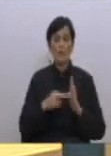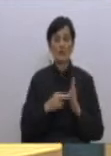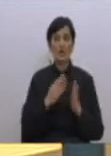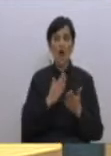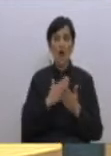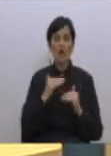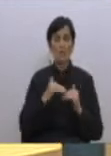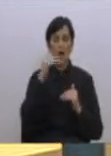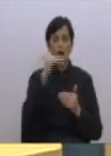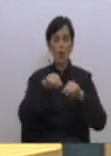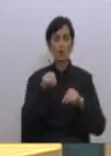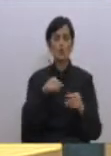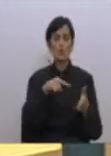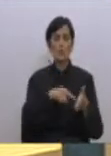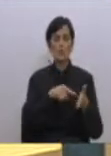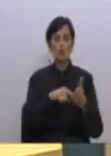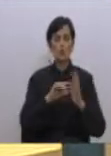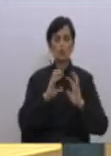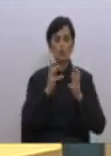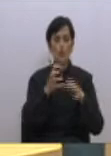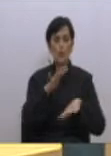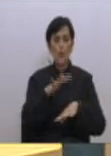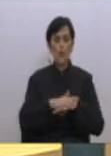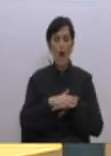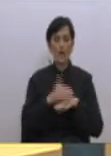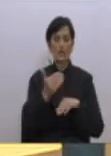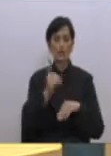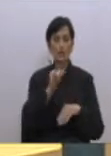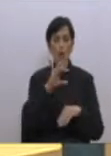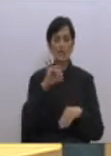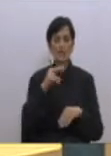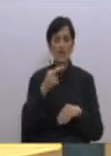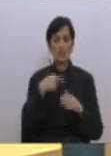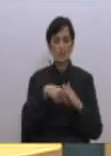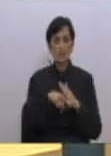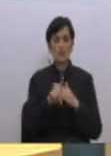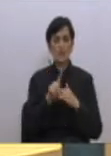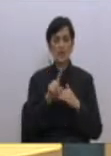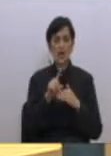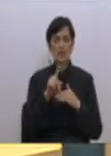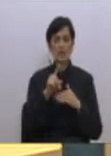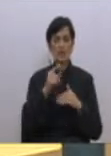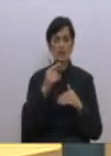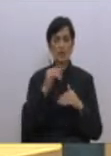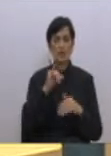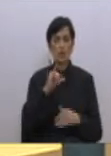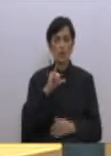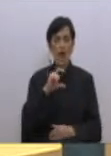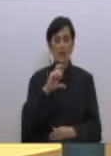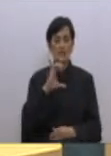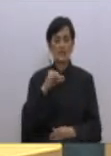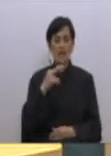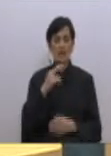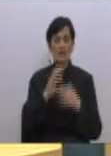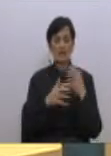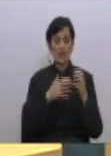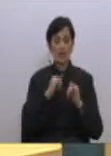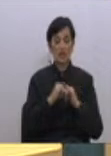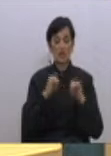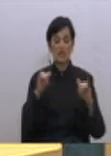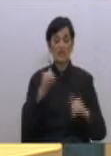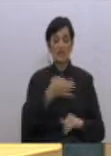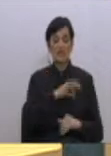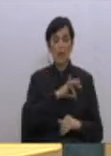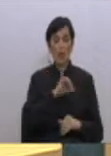არის მაღალი დონის ორგანიზაცია, რაფლიო ბანკის და USAID-ის მიერ გამოცხადებული USAID-ის საერთაშორისო განვითარების